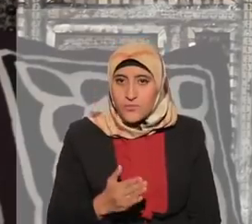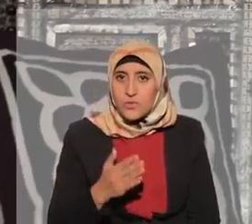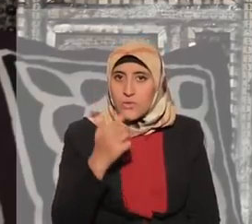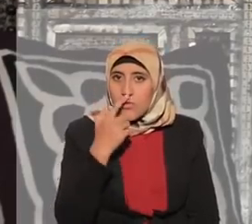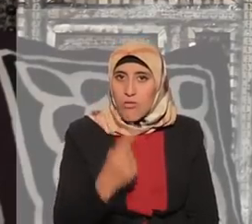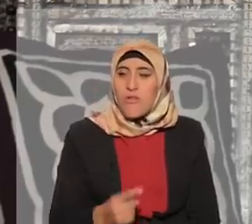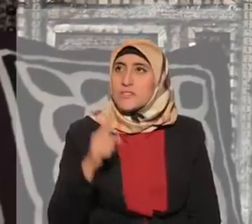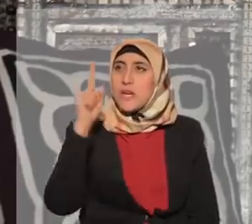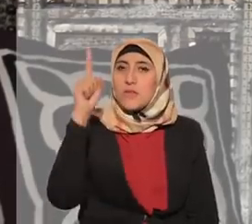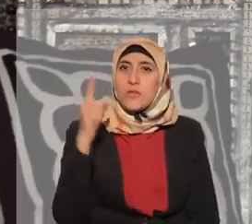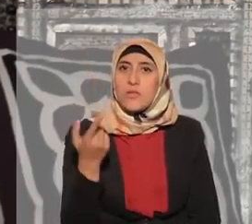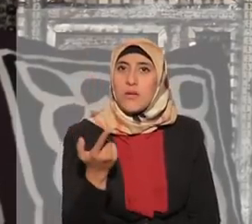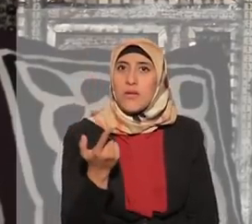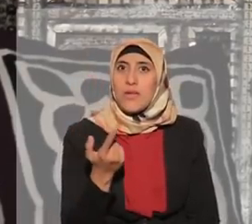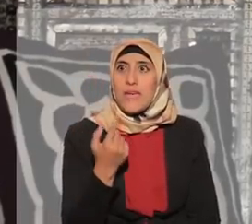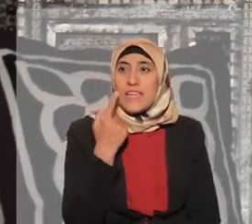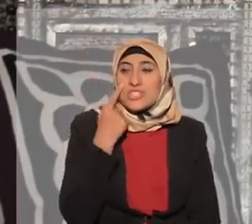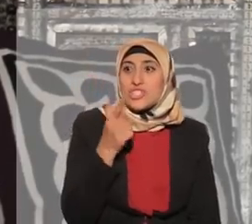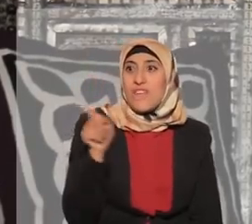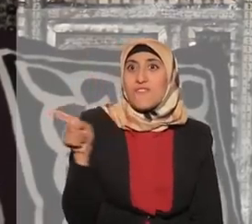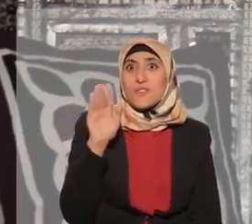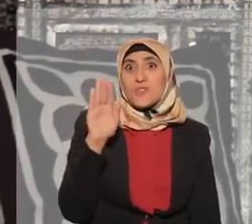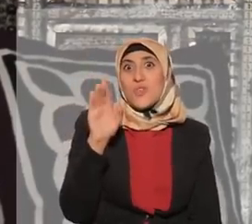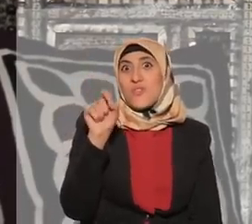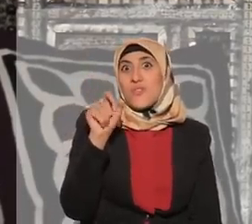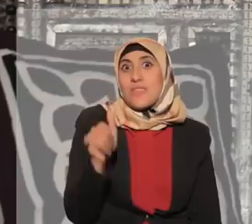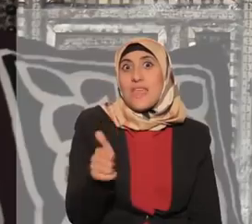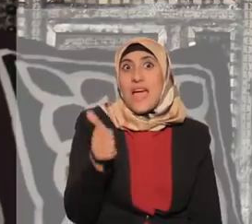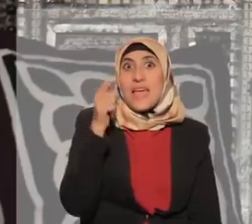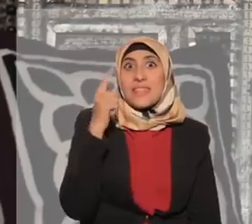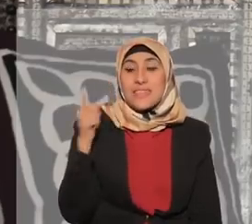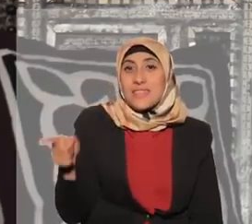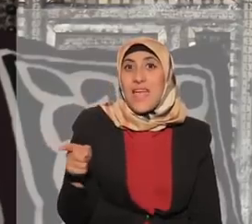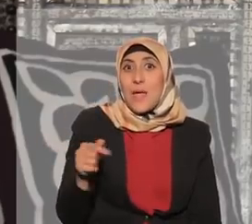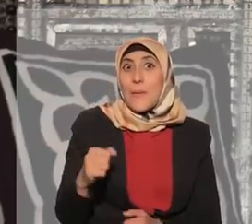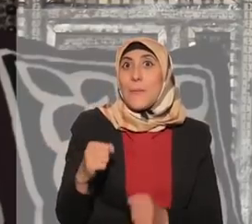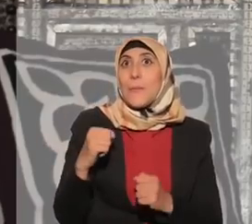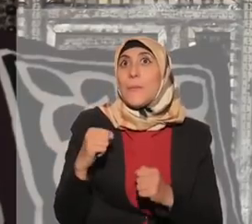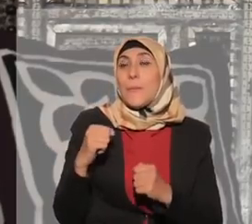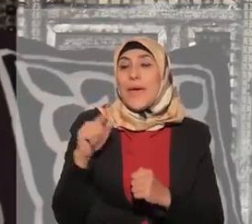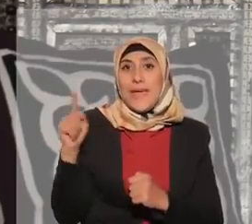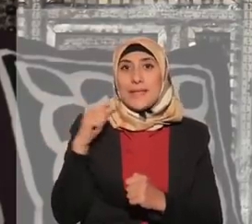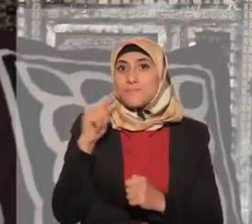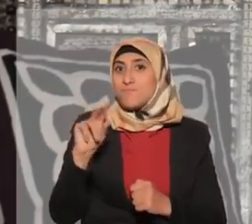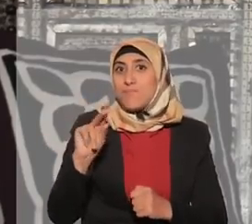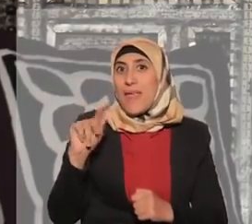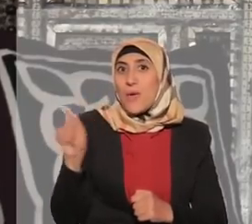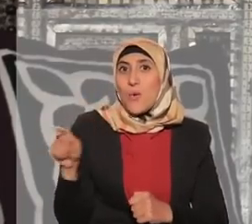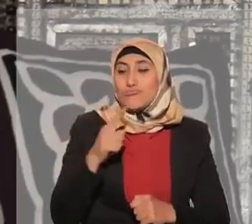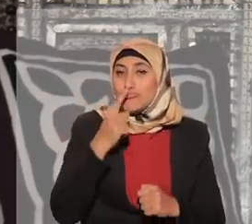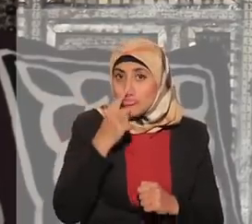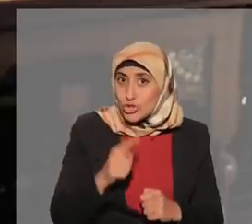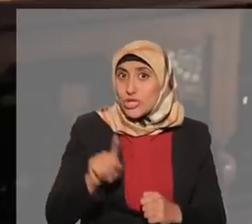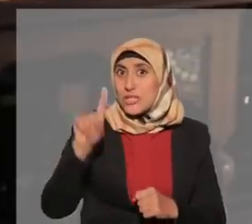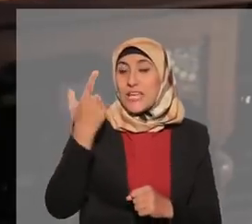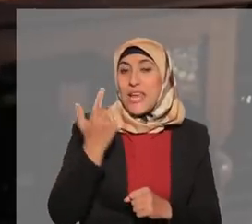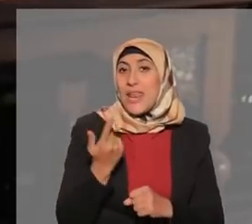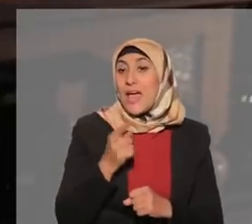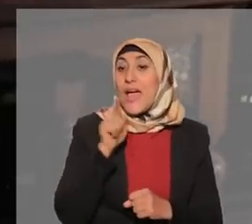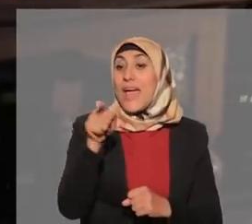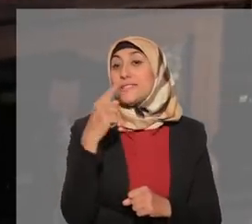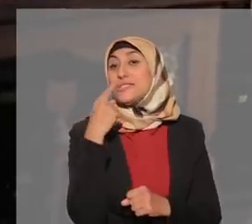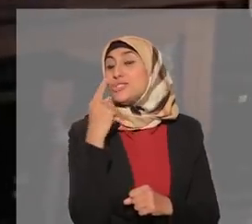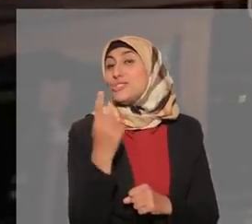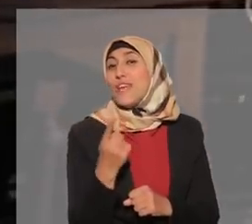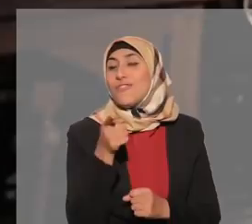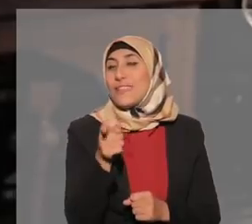هو؟ إذا سفيان الثوري بالنسبة لك معيار الرضا، معيارك في الرضا عن الله ترين أنه